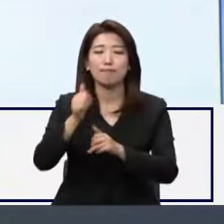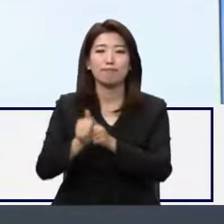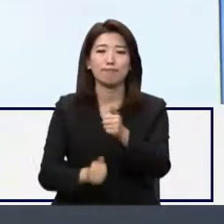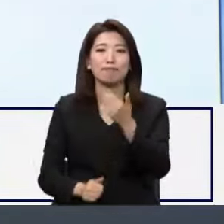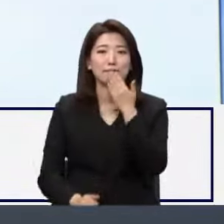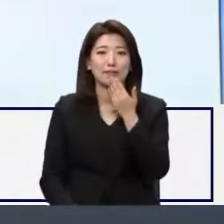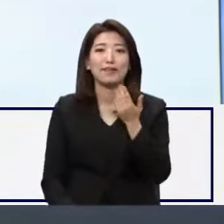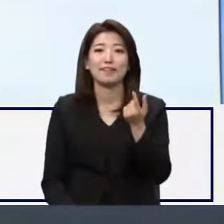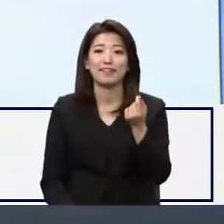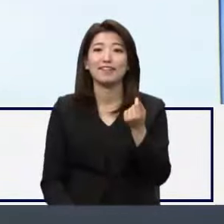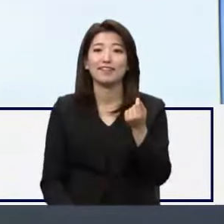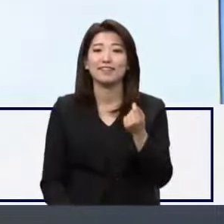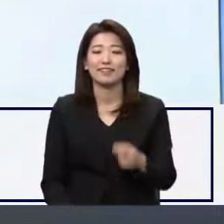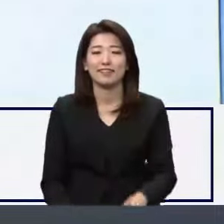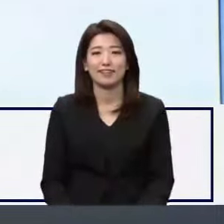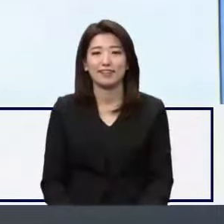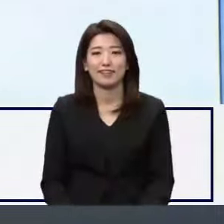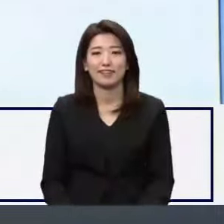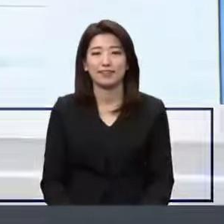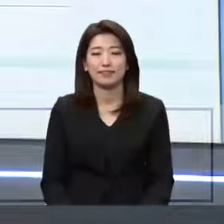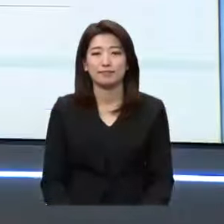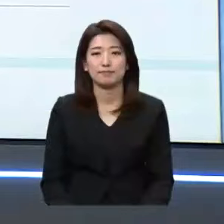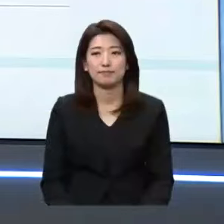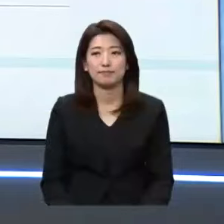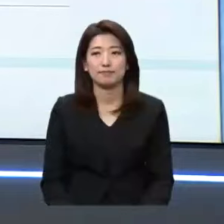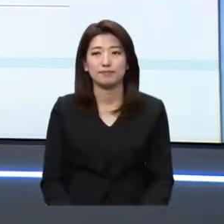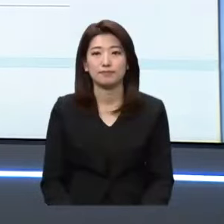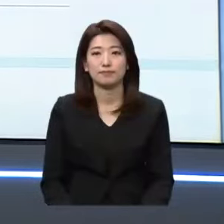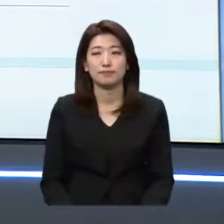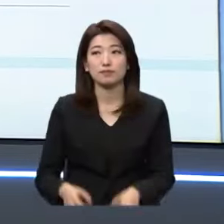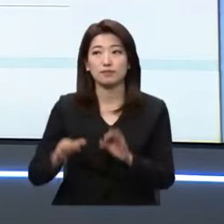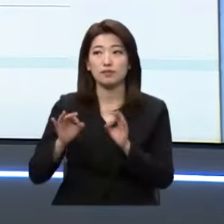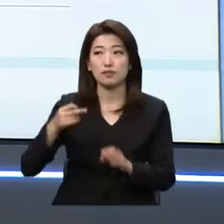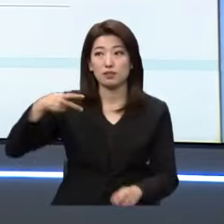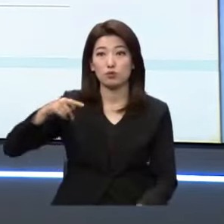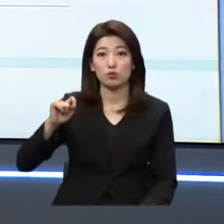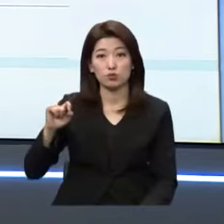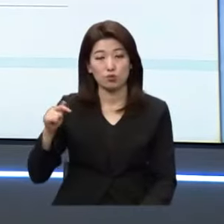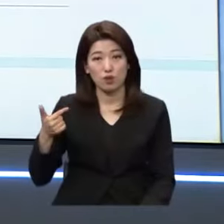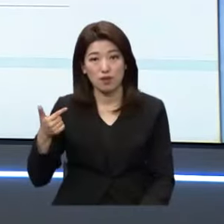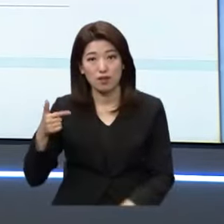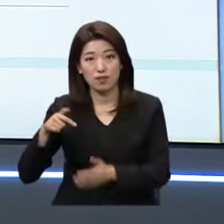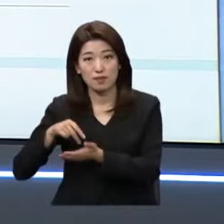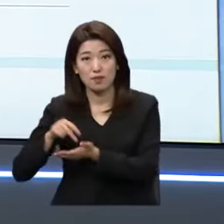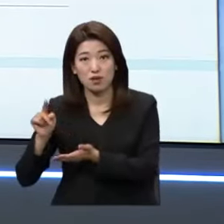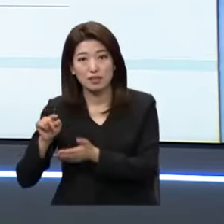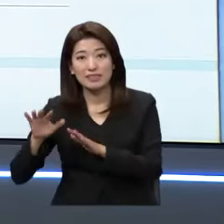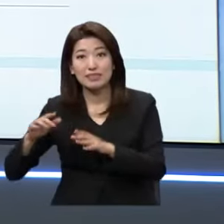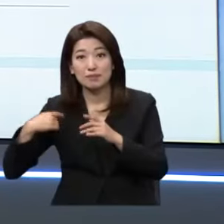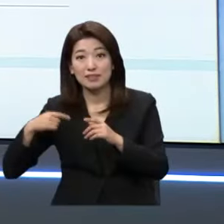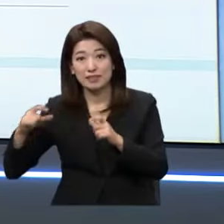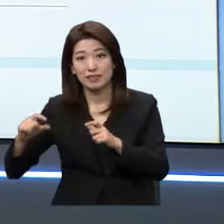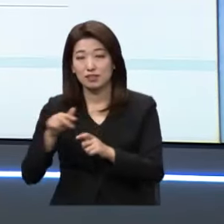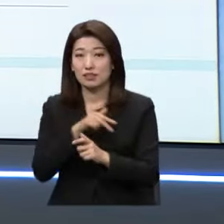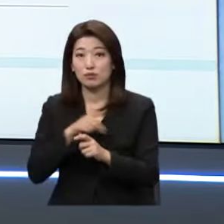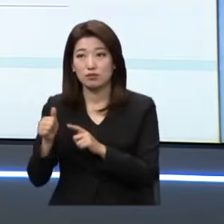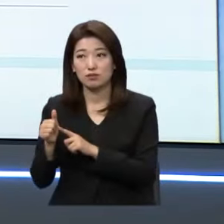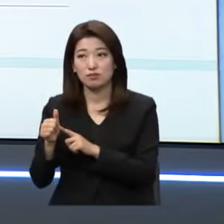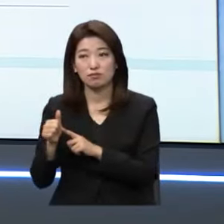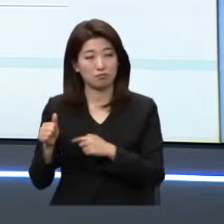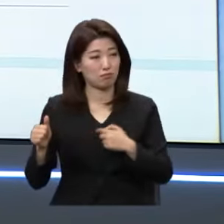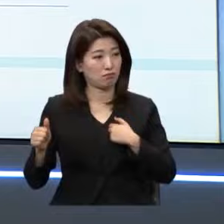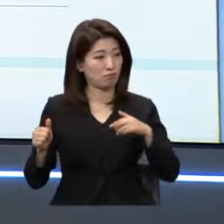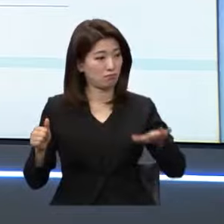의원도 입장을 바로 냈습니다 뭐라고 냈느냐 오신다면 대환영입니다라고 얘기를 했어요 경남